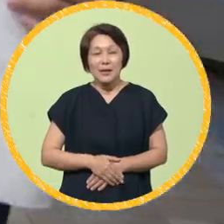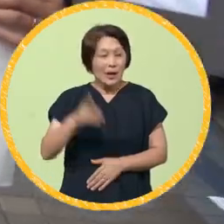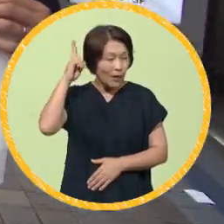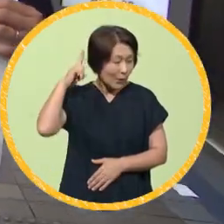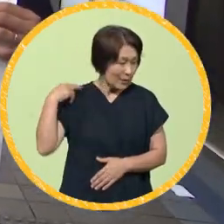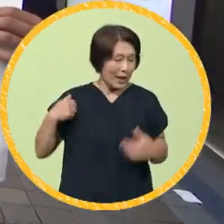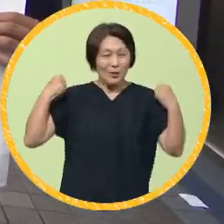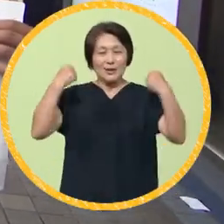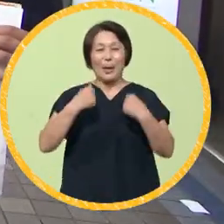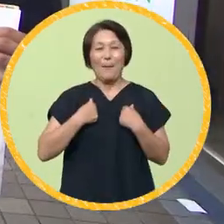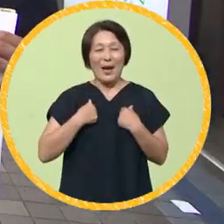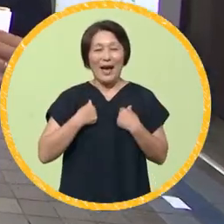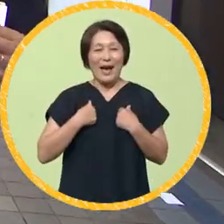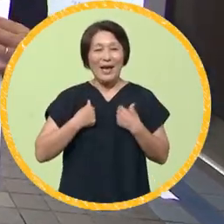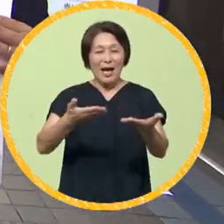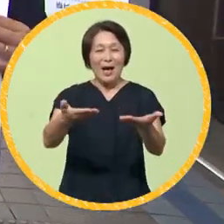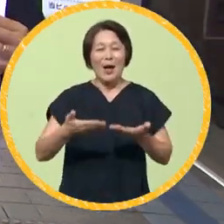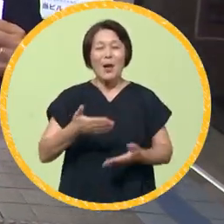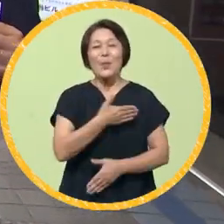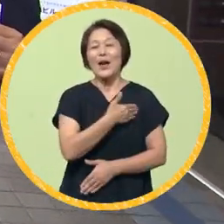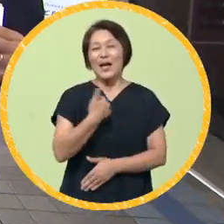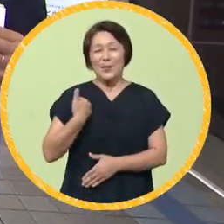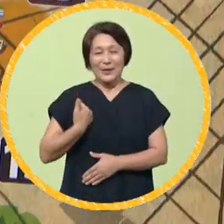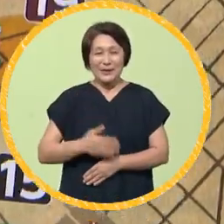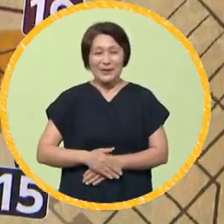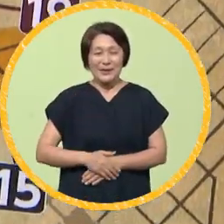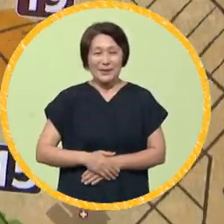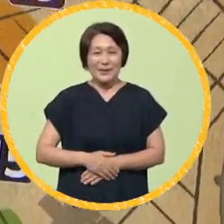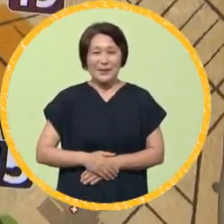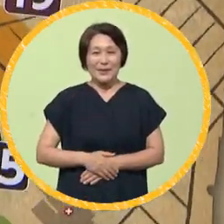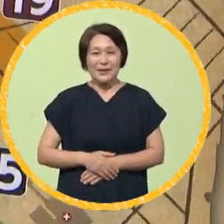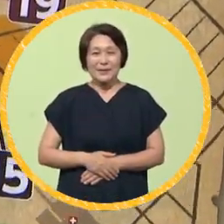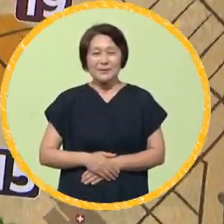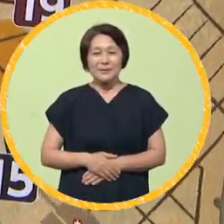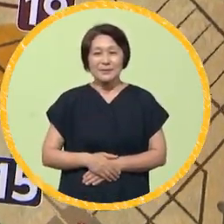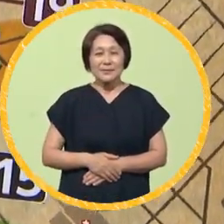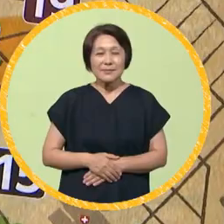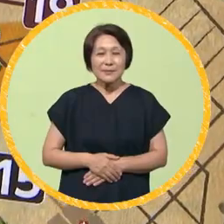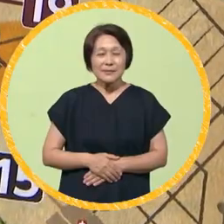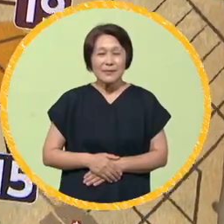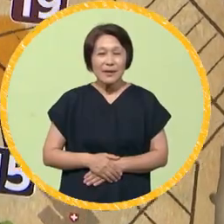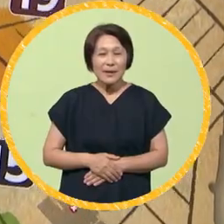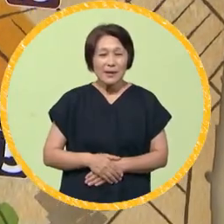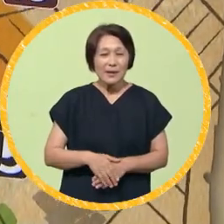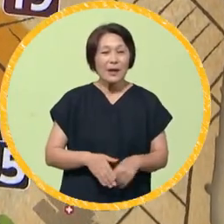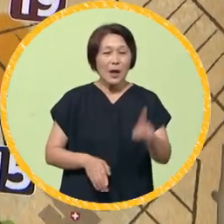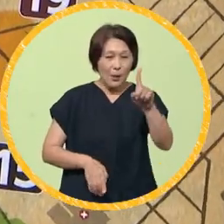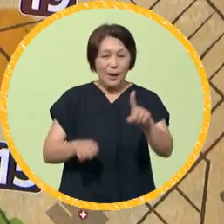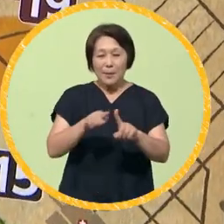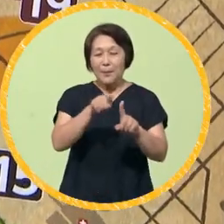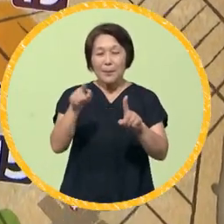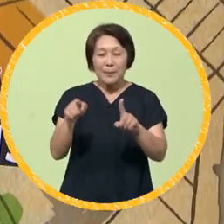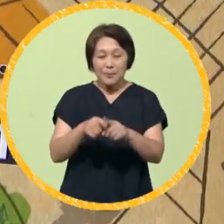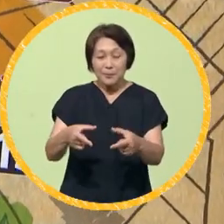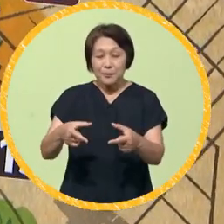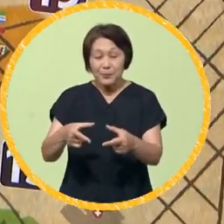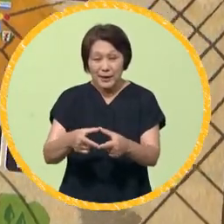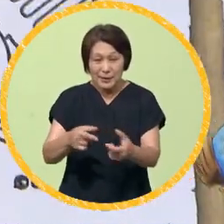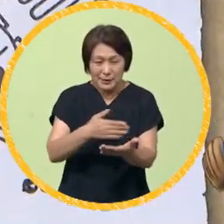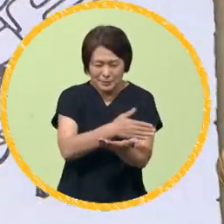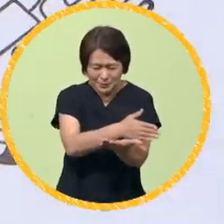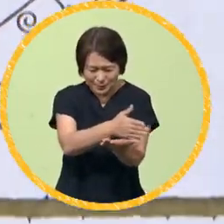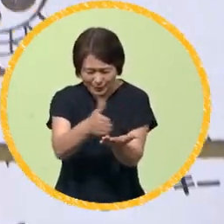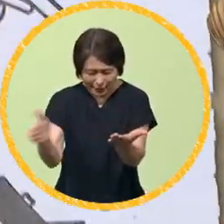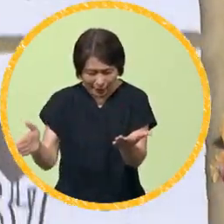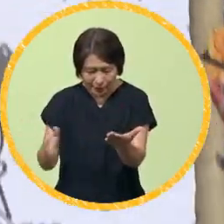当たるということでキャンペーンやってますので。 あ、横須賀だからスカジャンなんですね。は い、ワンピースにあふれた横須賀を回ってぜ